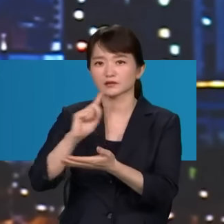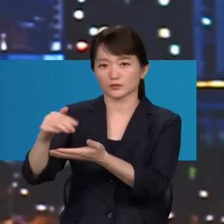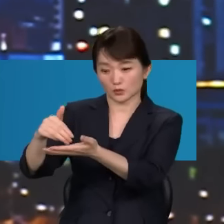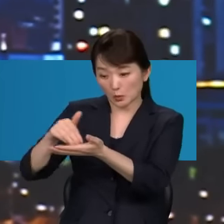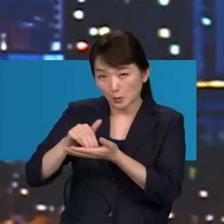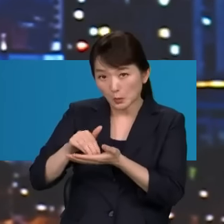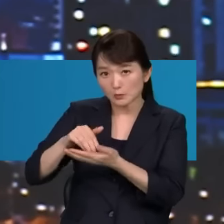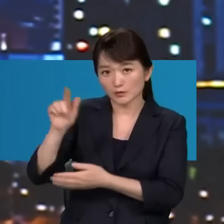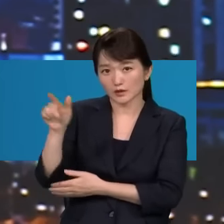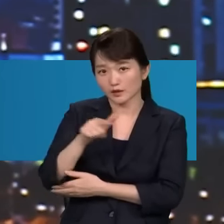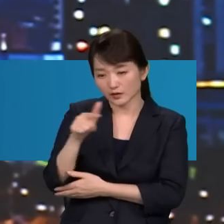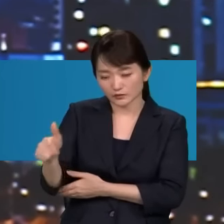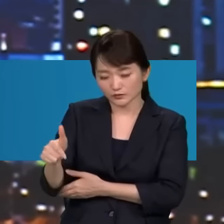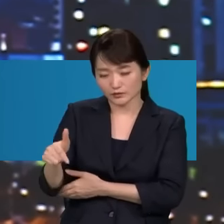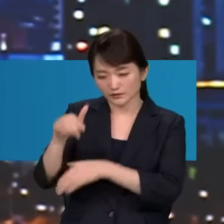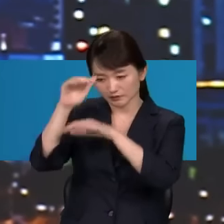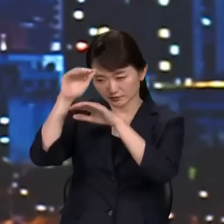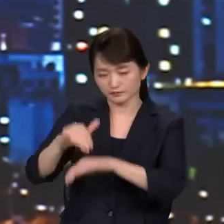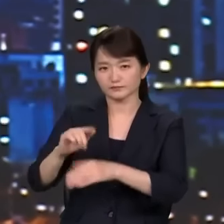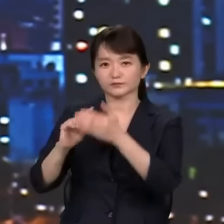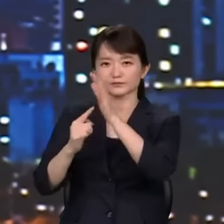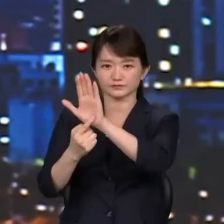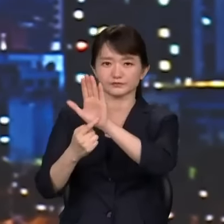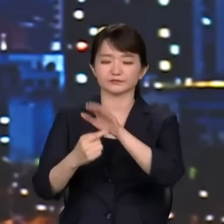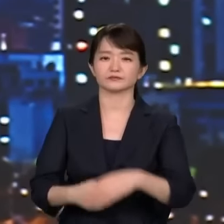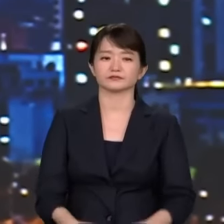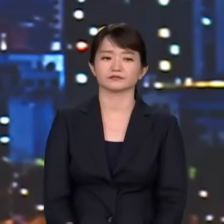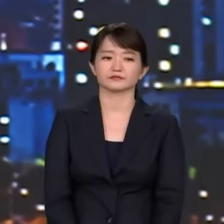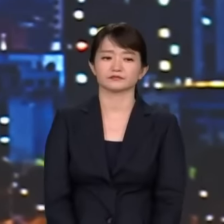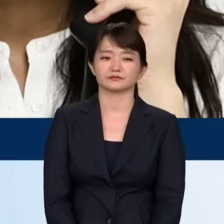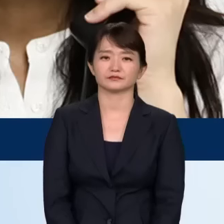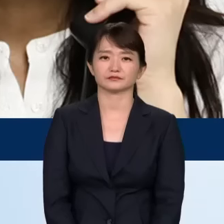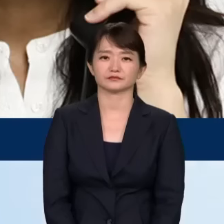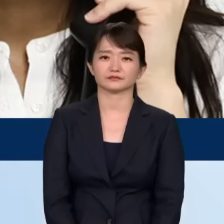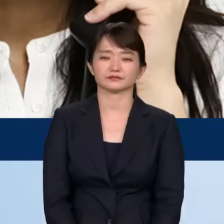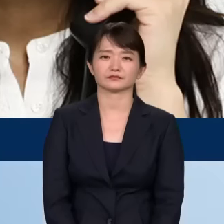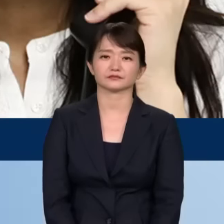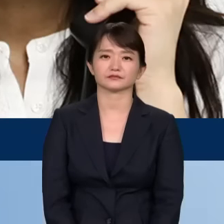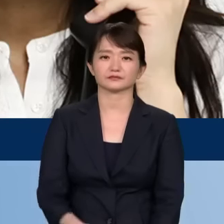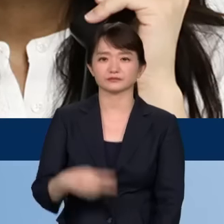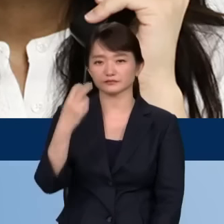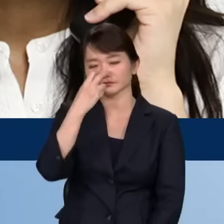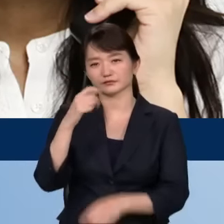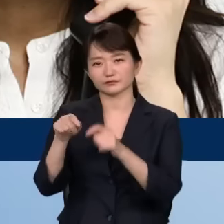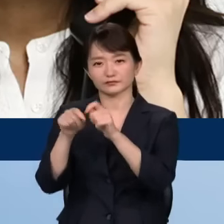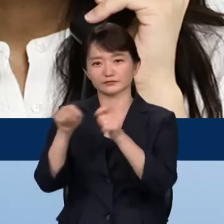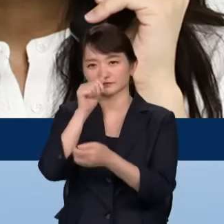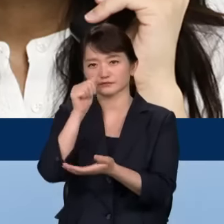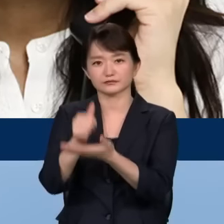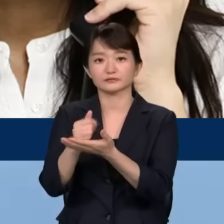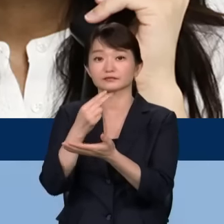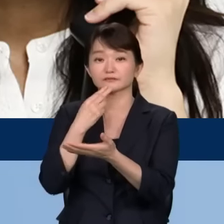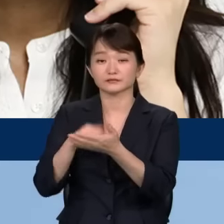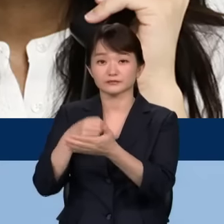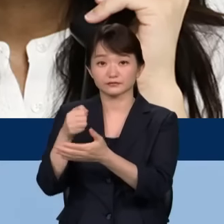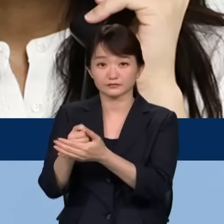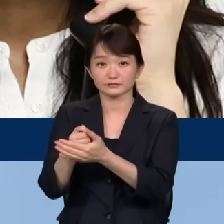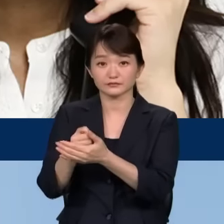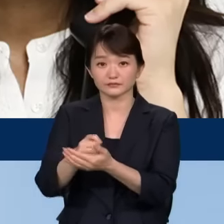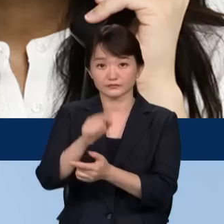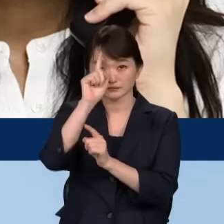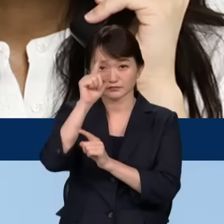하루 만에 나온 판단입니다. 현장 취재기자 전화로 연결돼 있습니다. 자, 박현주 기자, 수사팀의 무혐의 결론을 이원석 총장이